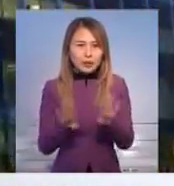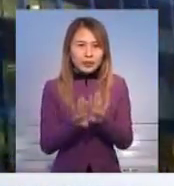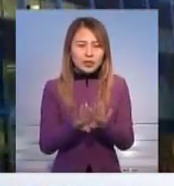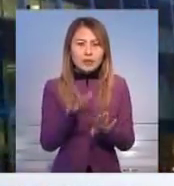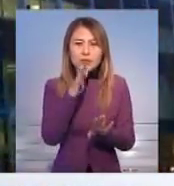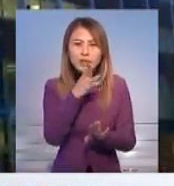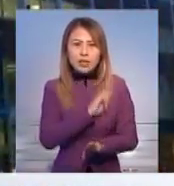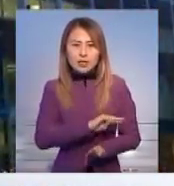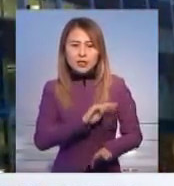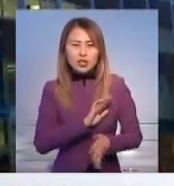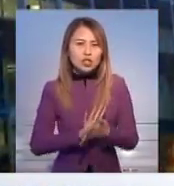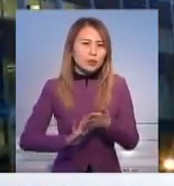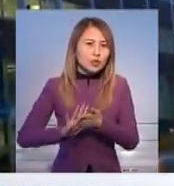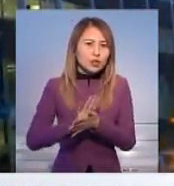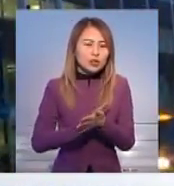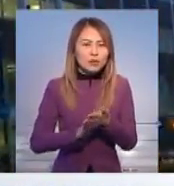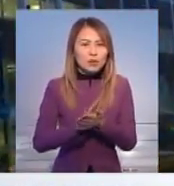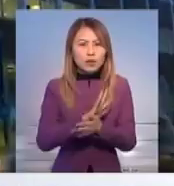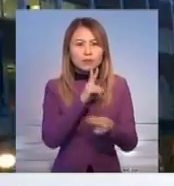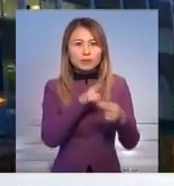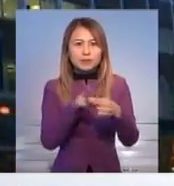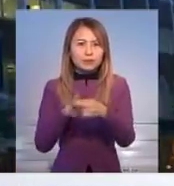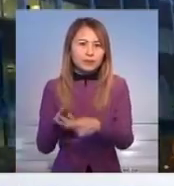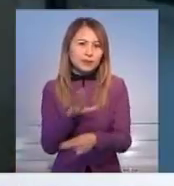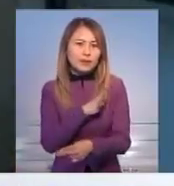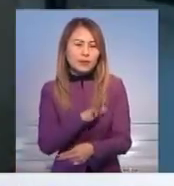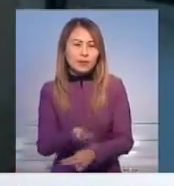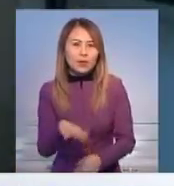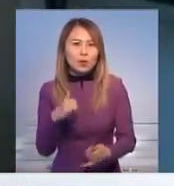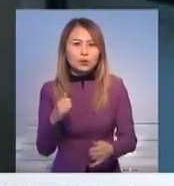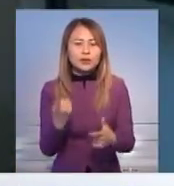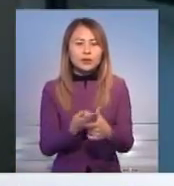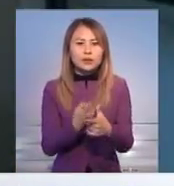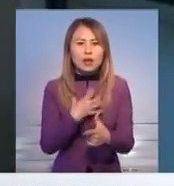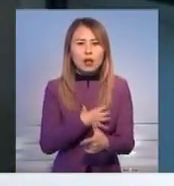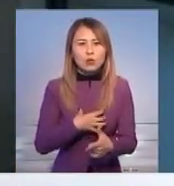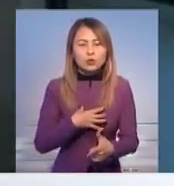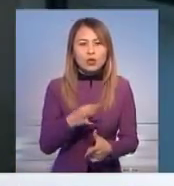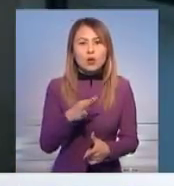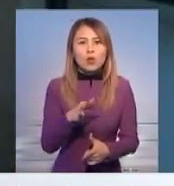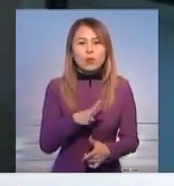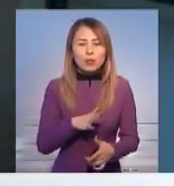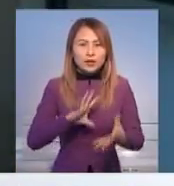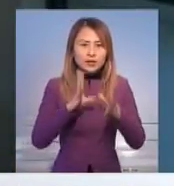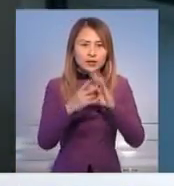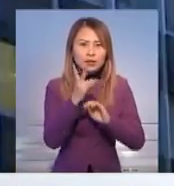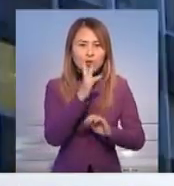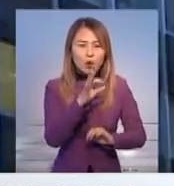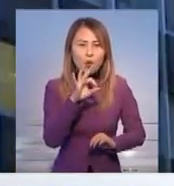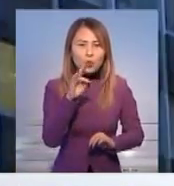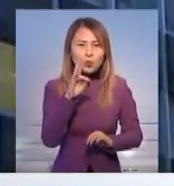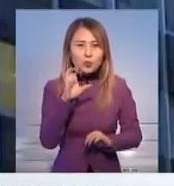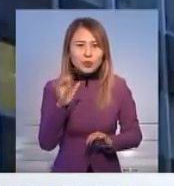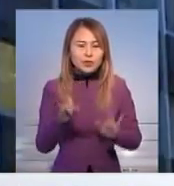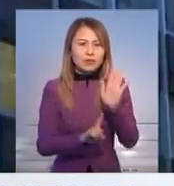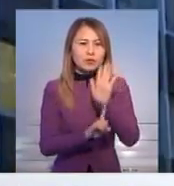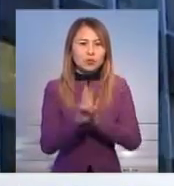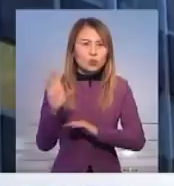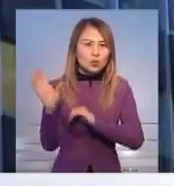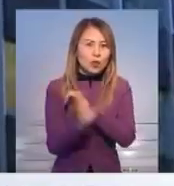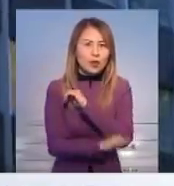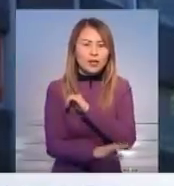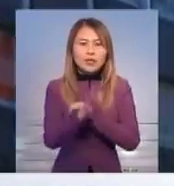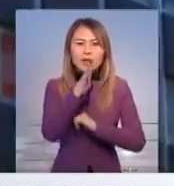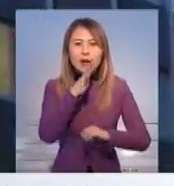жабылып жатса да қызметкерлер ешкімнің алажыбын аттамадық деп ақталып отыр. Оның негізін қалаушылардың бірі Найджел Оукстың айтуынша, соңғы